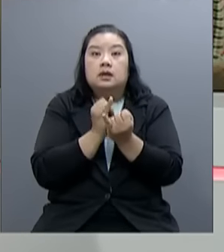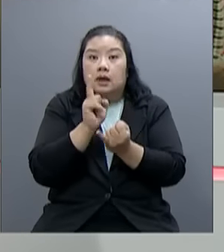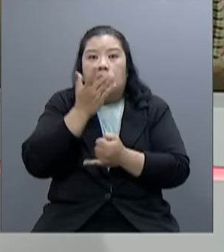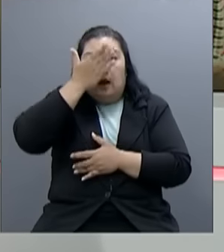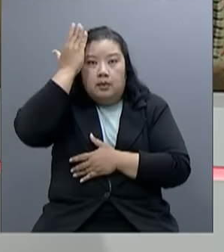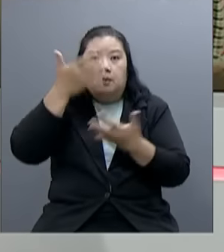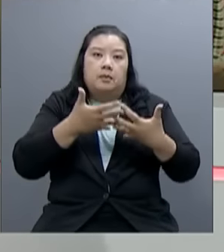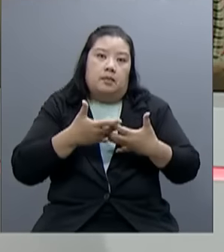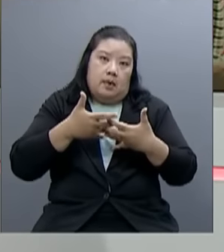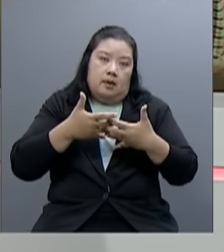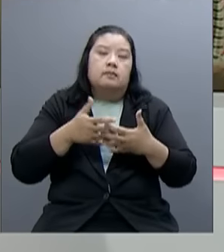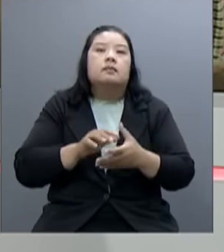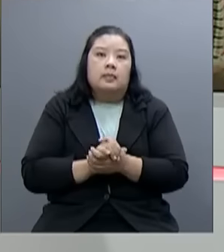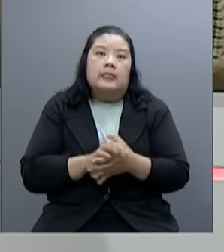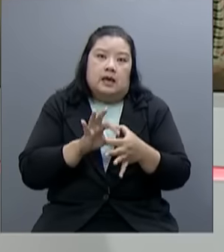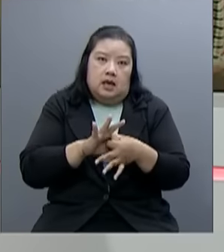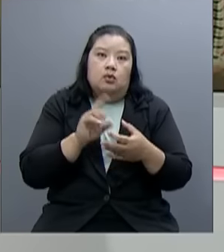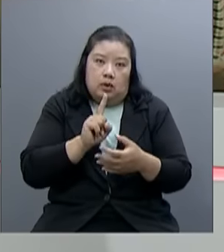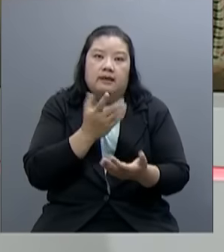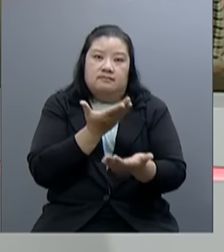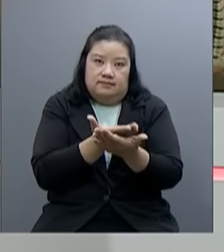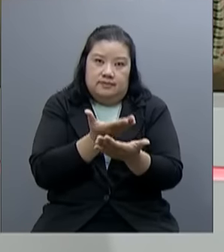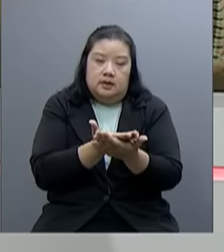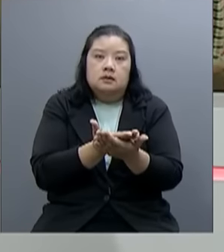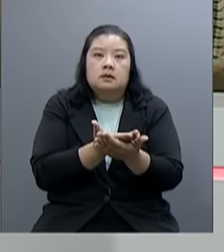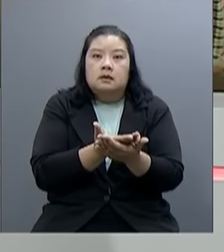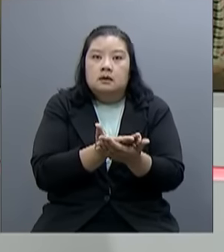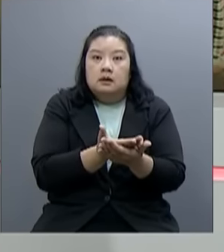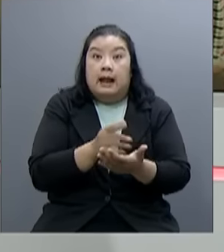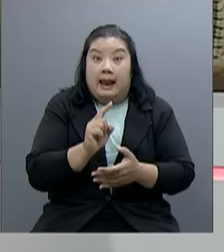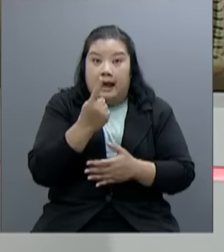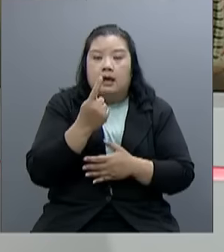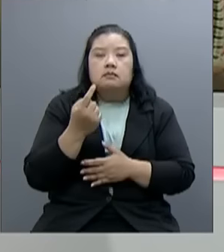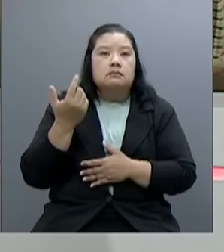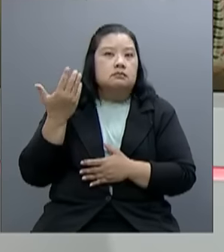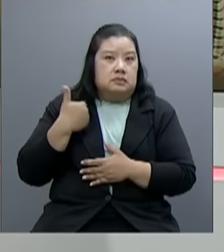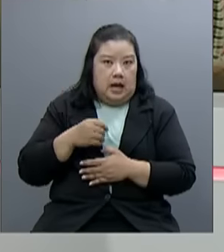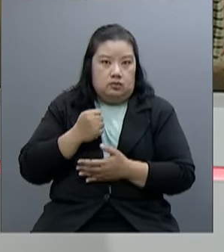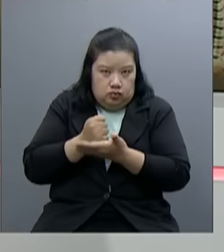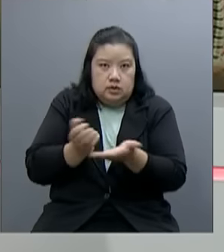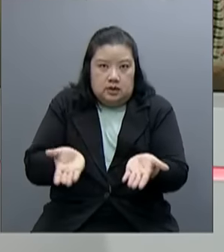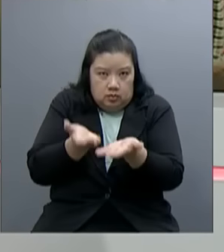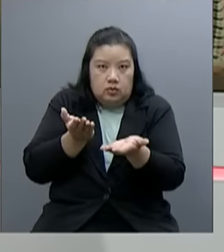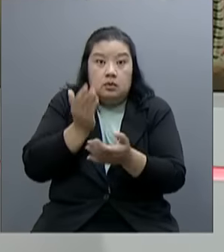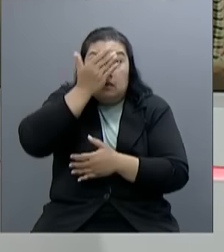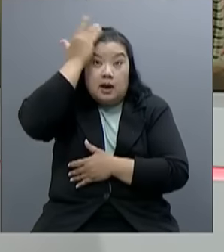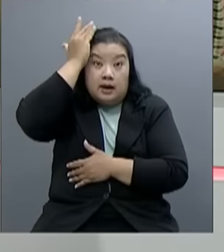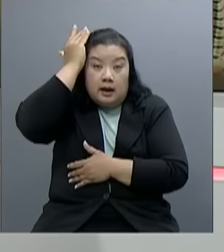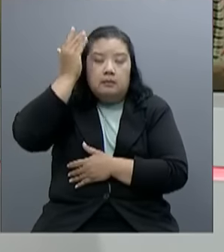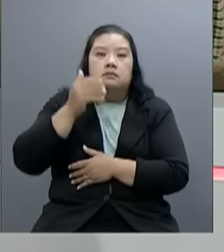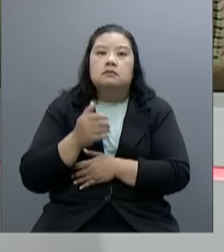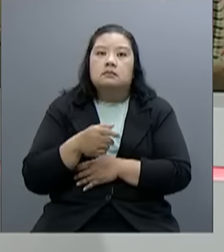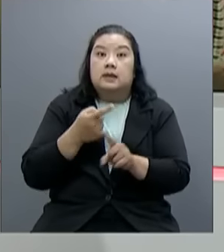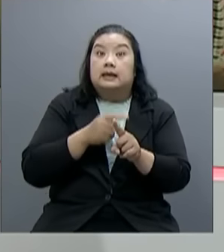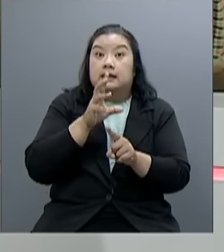มานี้ค่ะโดยเฉพาะในเรื่องของเงินๆทองๆคุณผู้ชมเพราะนับตั้งแต่มาสประกาศสนับสนุนทรัมป์อย่างสุดตัวเมื่อช่วงกลางเดือนกรกกฎาคม